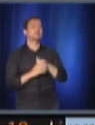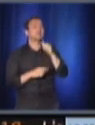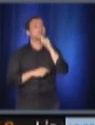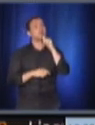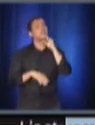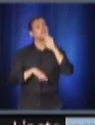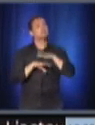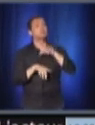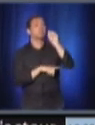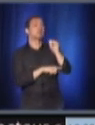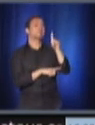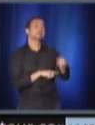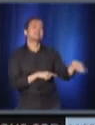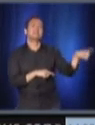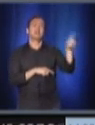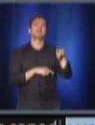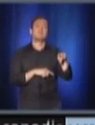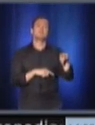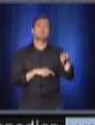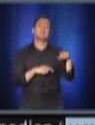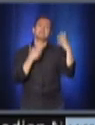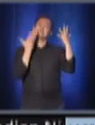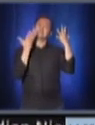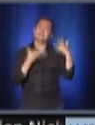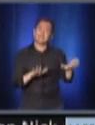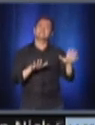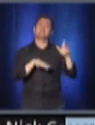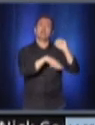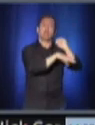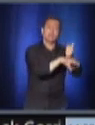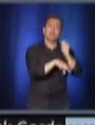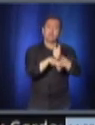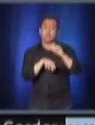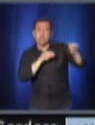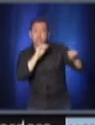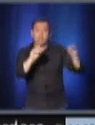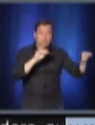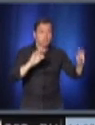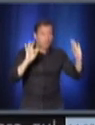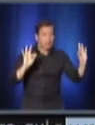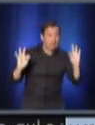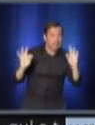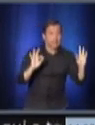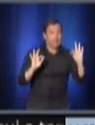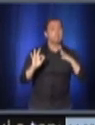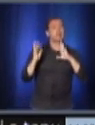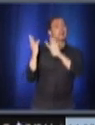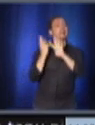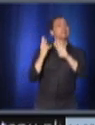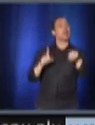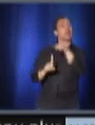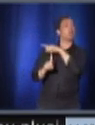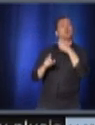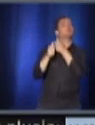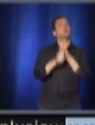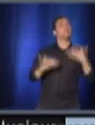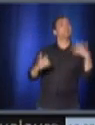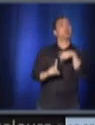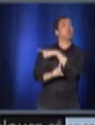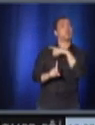qui essaient, qui ont mis des mesures, mais que c'est la clientèle qui ne répond pas. On a recueilli, justement, plusieurs témoignages de tenanciers en fin de